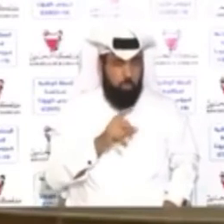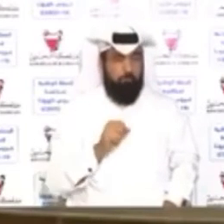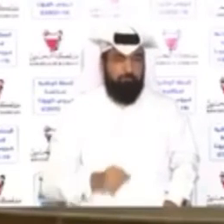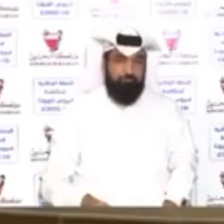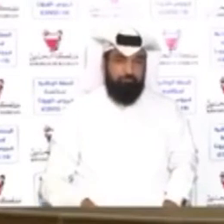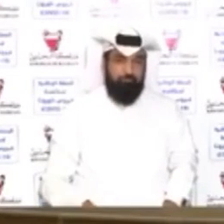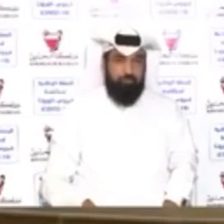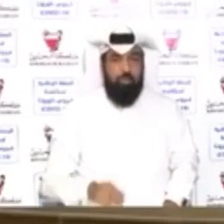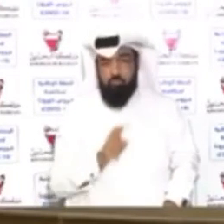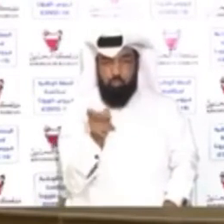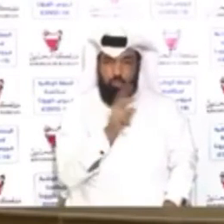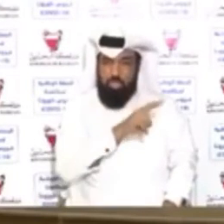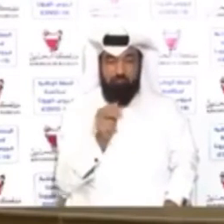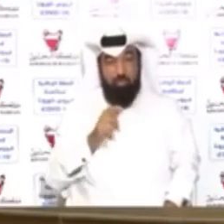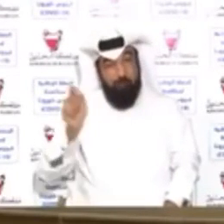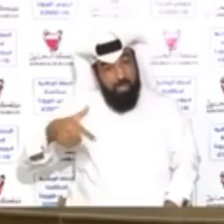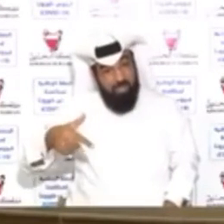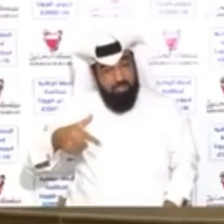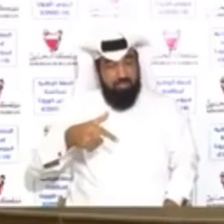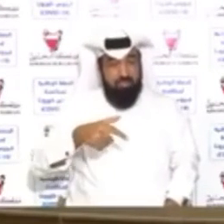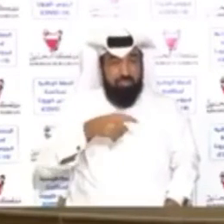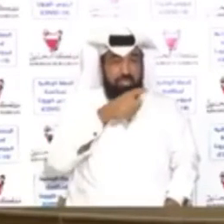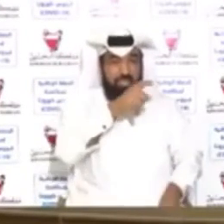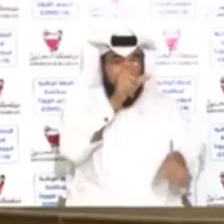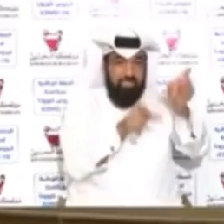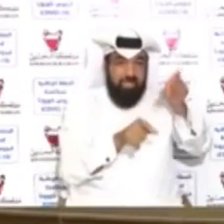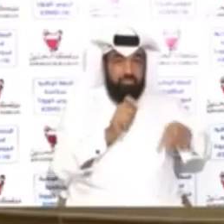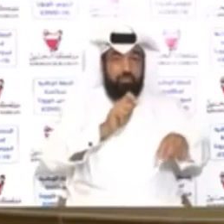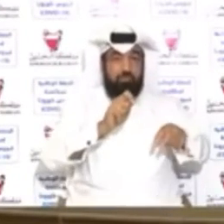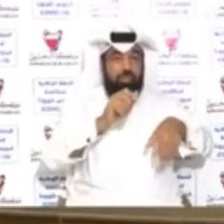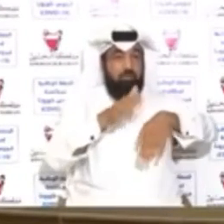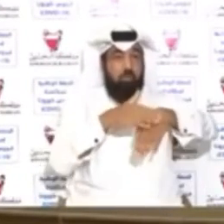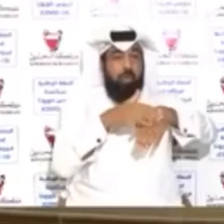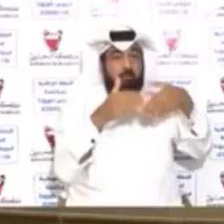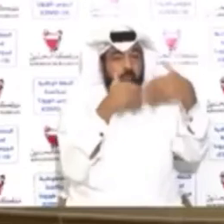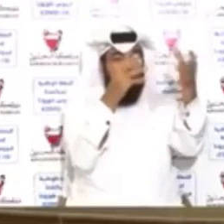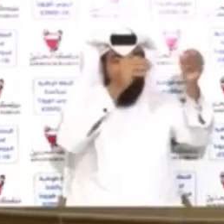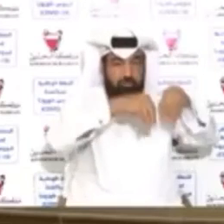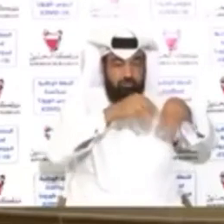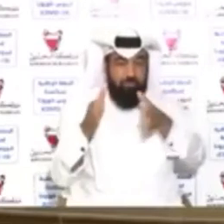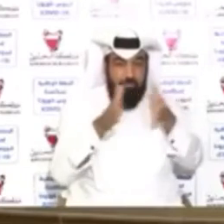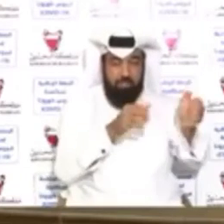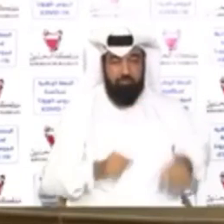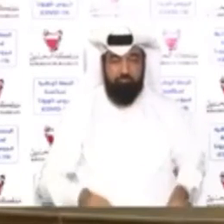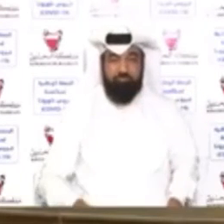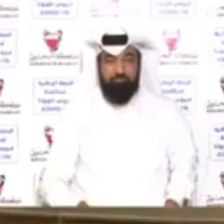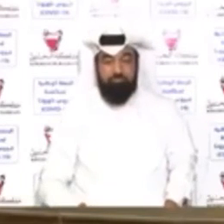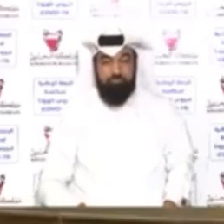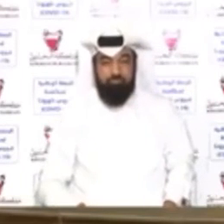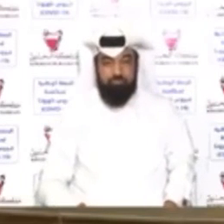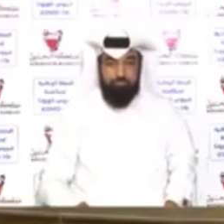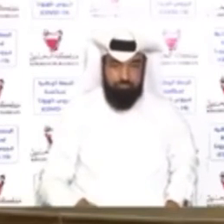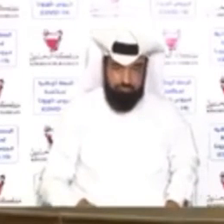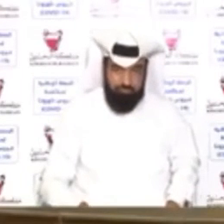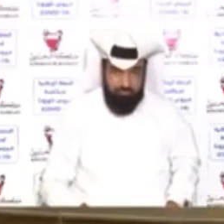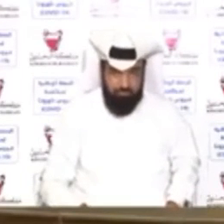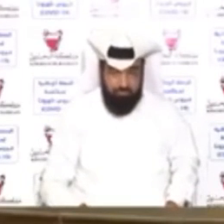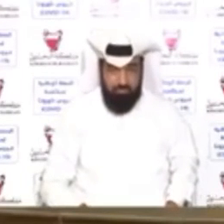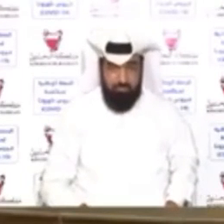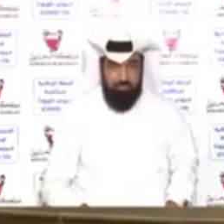بين العمال الوافده في بالنسبه حق المخالطين وبالنسبه للبحرينيين. نعم. سؤال للدكتور